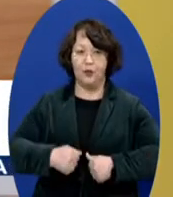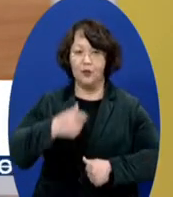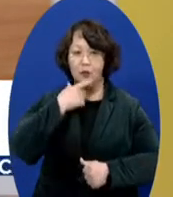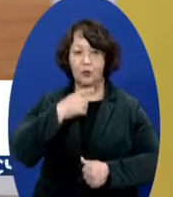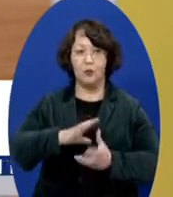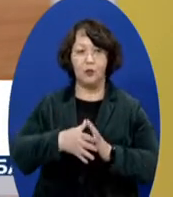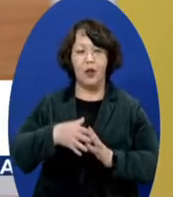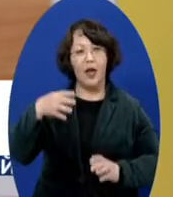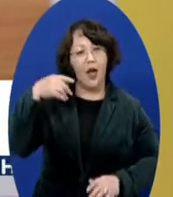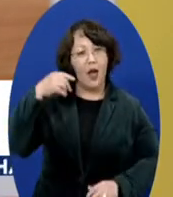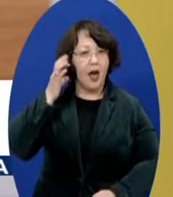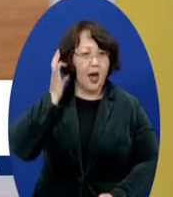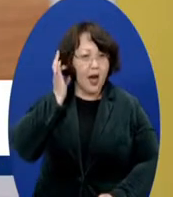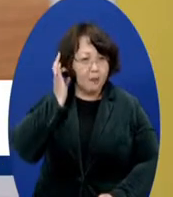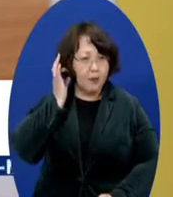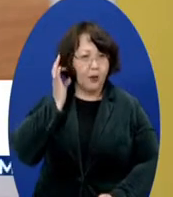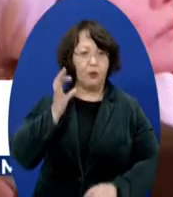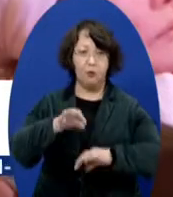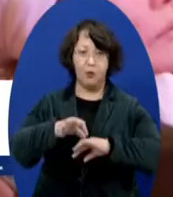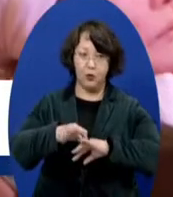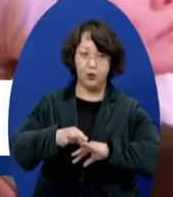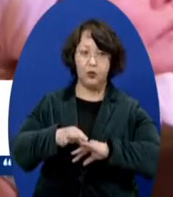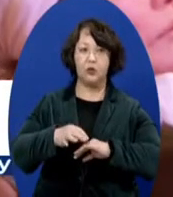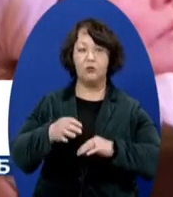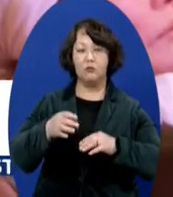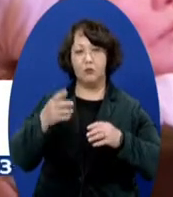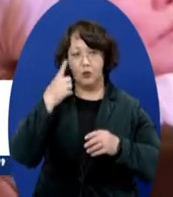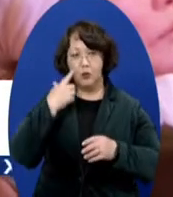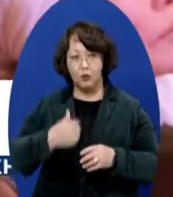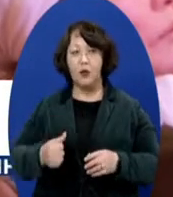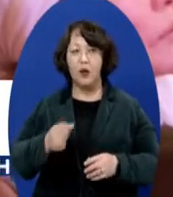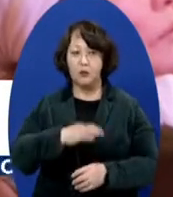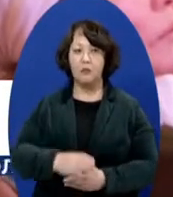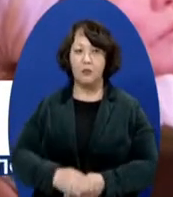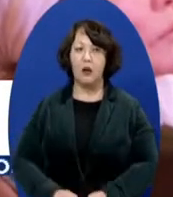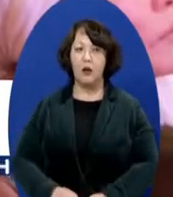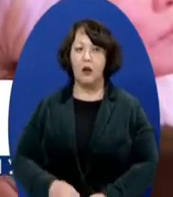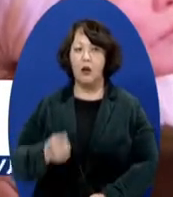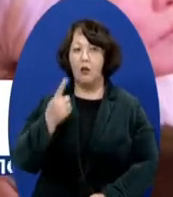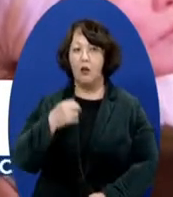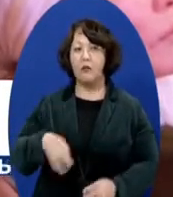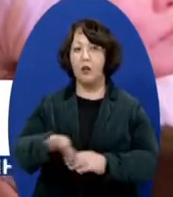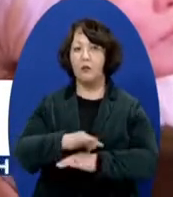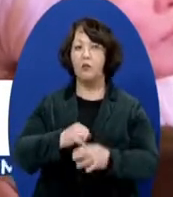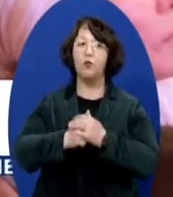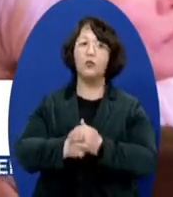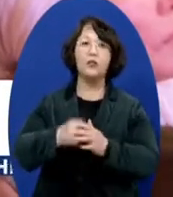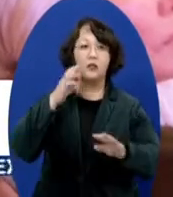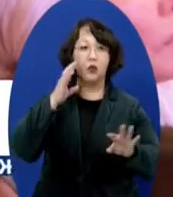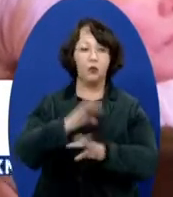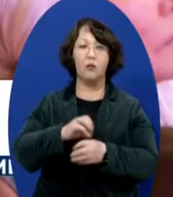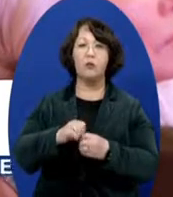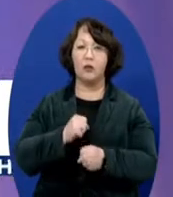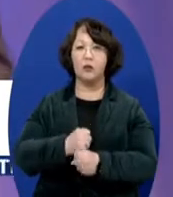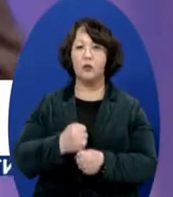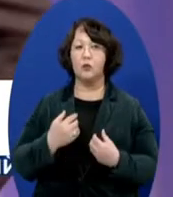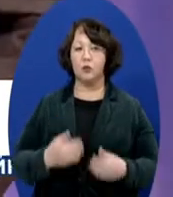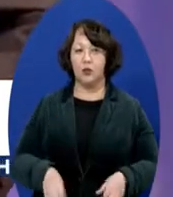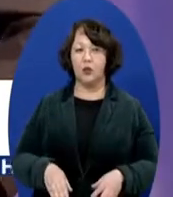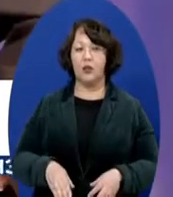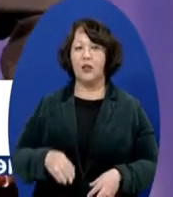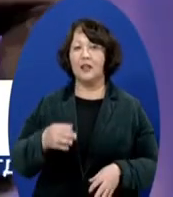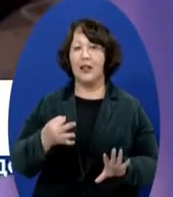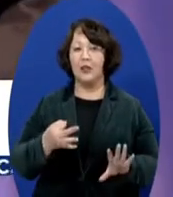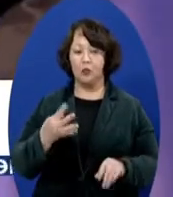бүгд зүйл гэх мэт энэ зүйлийг ер нь бол баян хэрэглэдэг. Наврэзийн баярыг тохиолдуулан Ховд аймаг хүндэтгэлийн арга хэмжээг зохион байгууллаа. Энэ